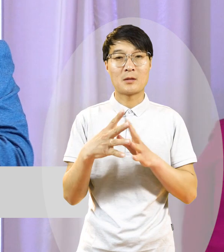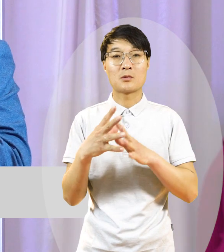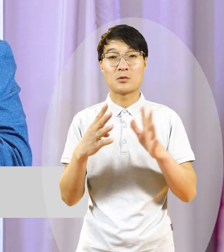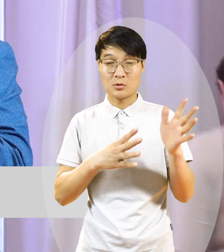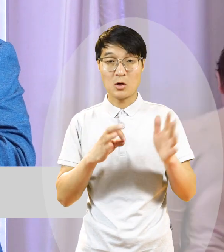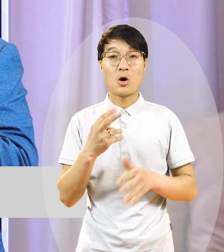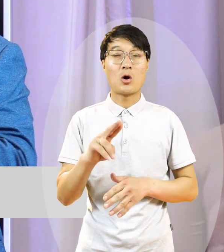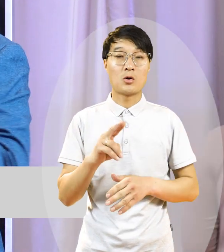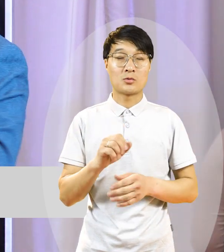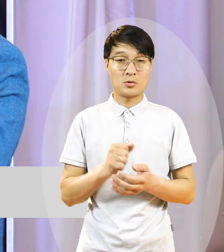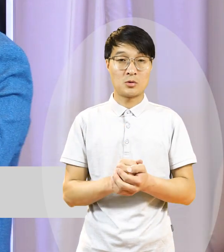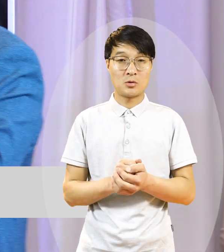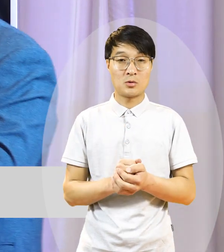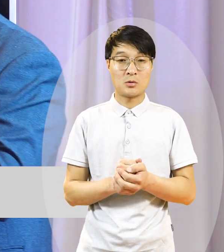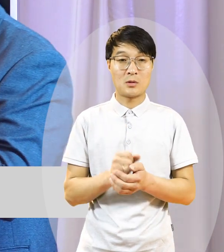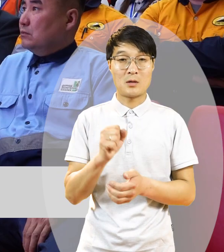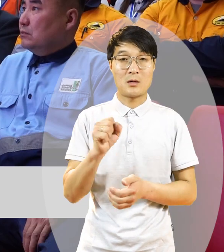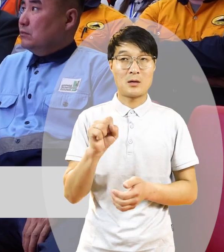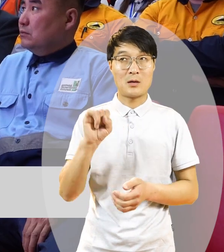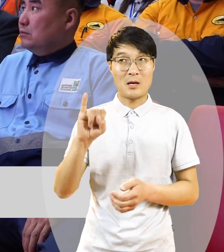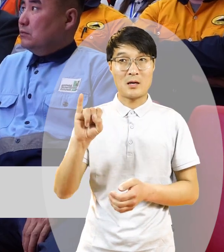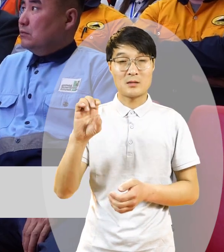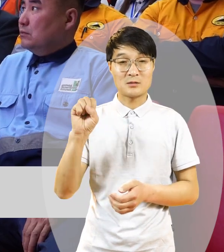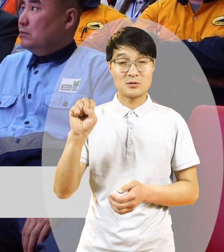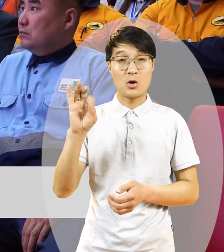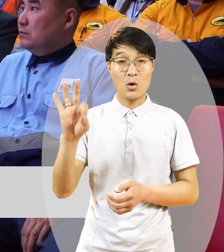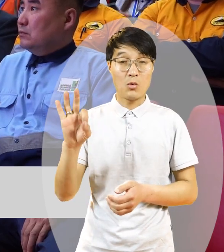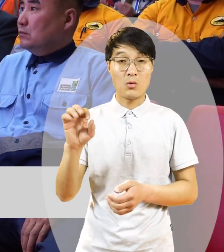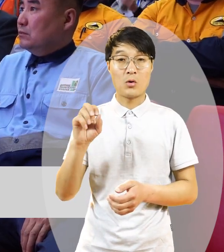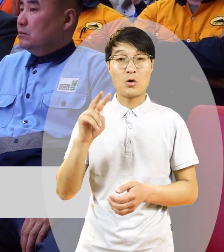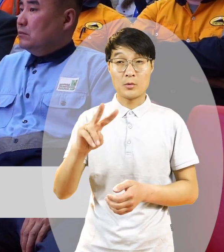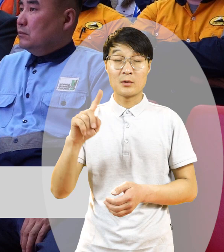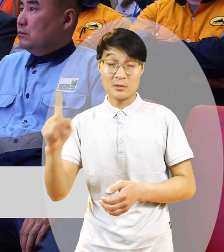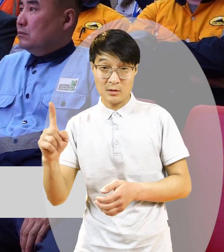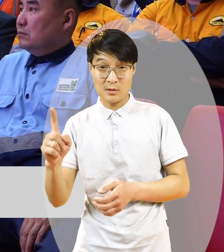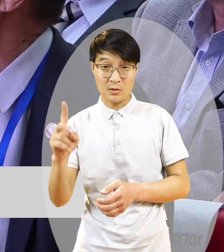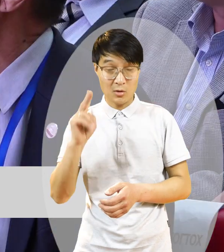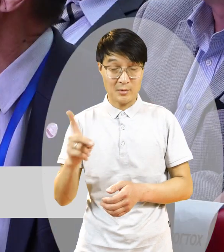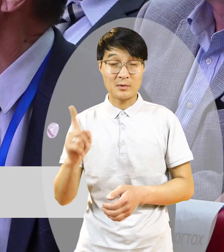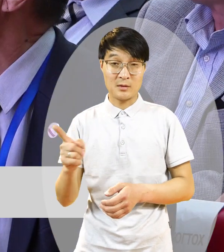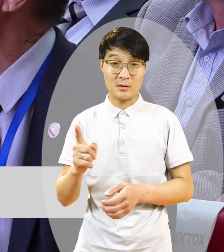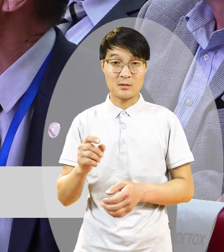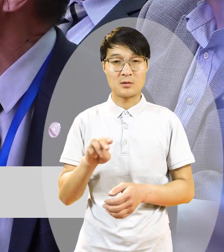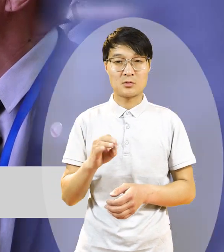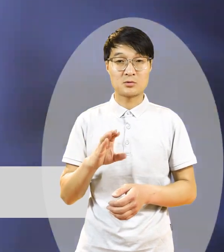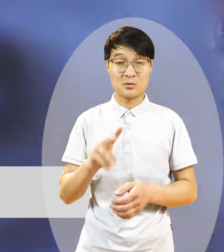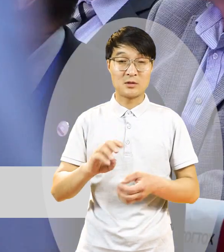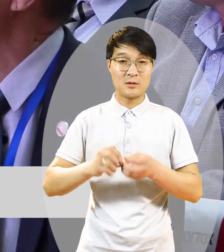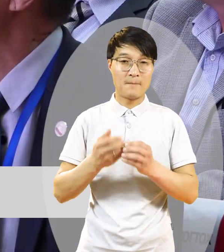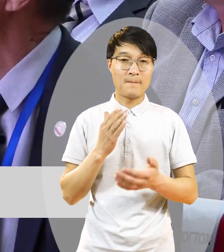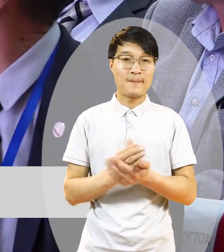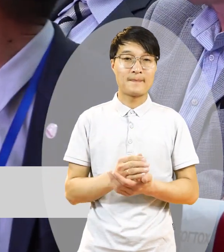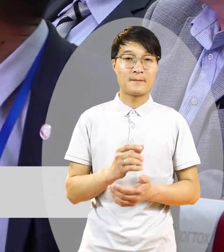ISO 45001-2018 стандартыг хэрэгжүүлэгч боловсролын анхны байгууллага болсноор амиг орон нутгийн хөдөлмөрийн аюулгүй байдал эрүүл